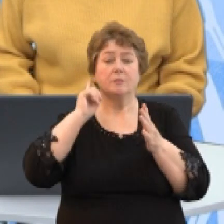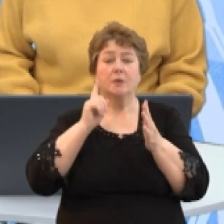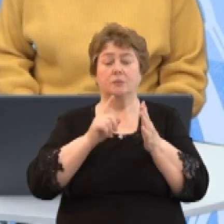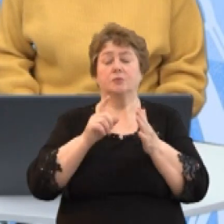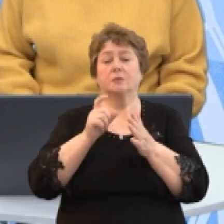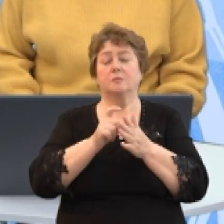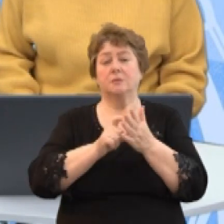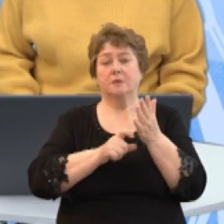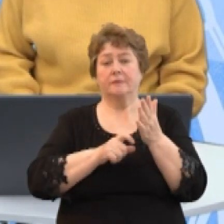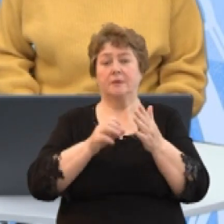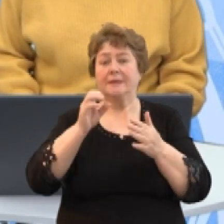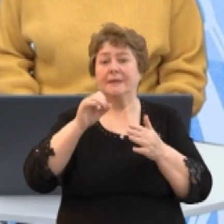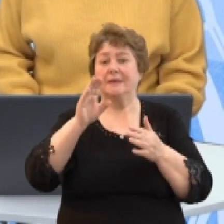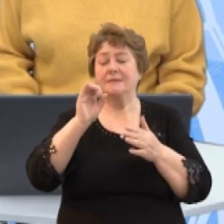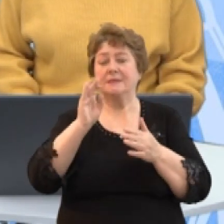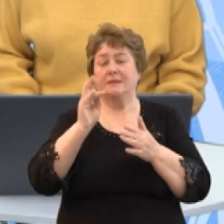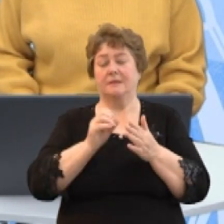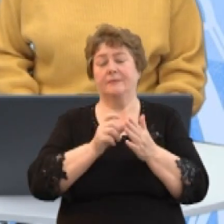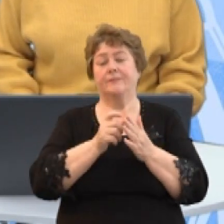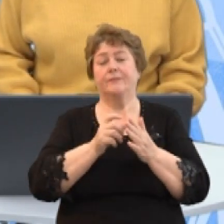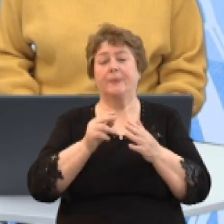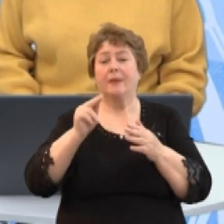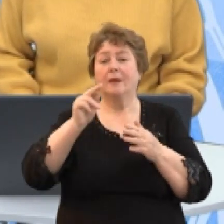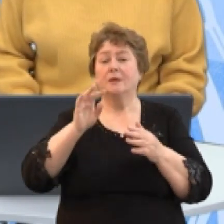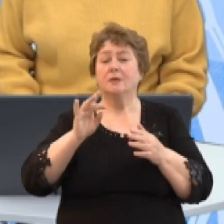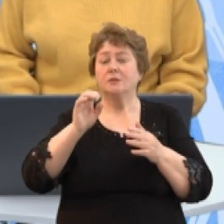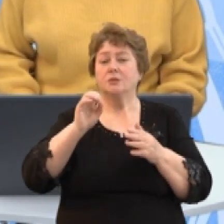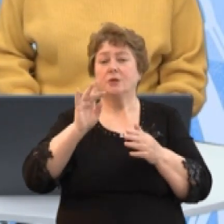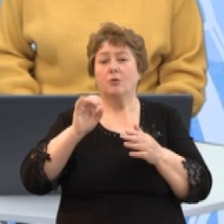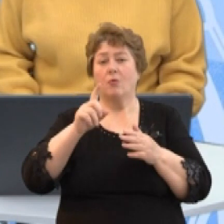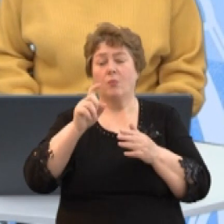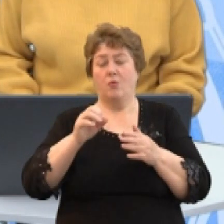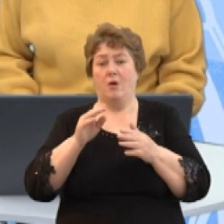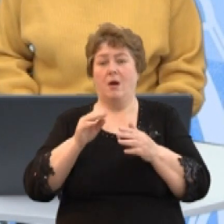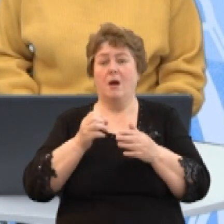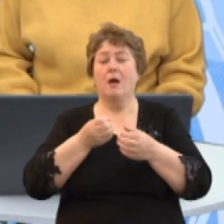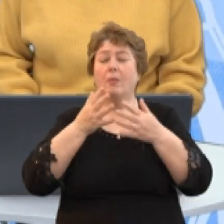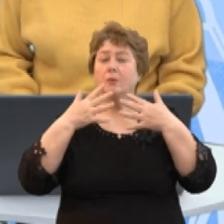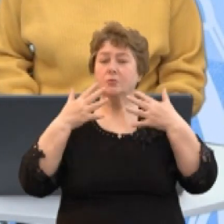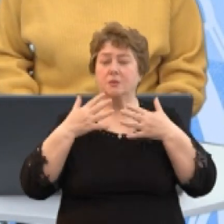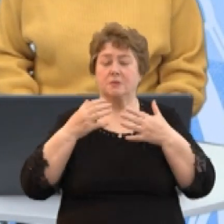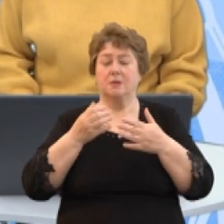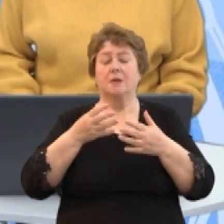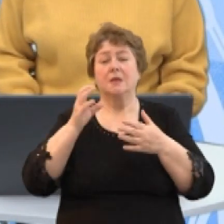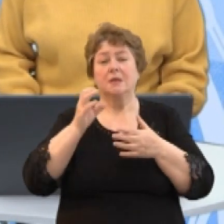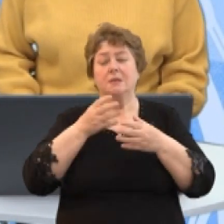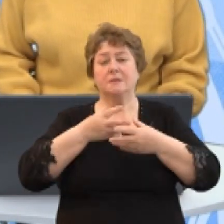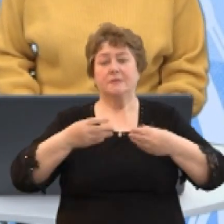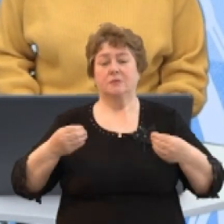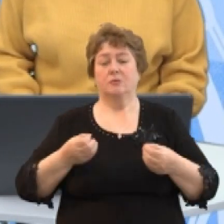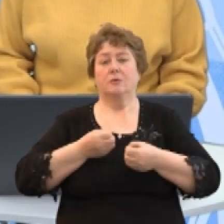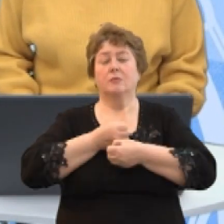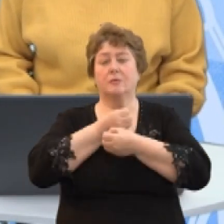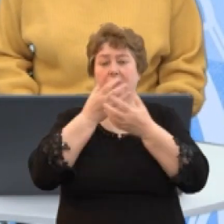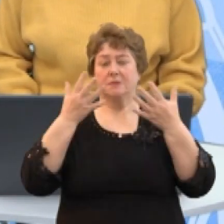сергей 7 черемуха душистая с весною расцвела давайте в этом предложении